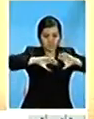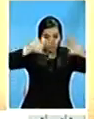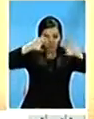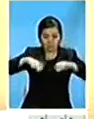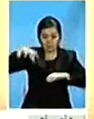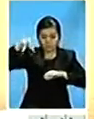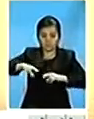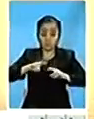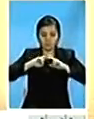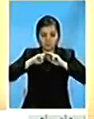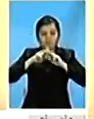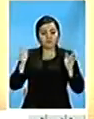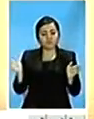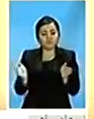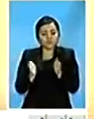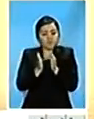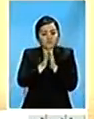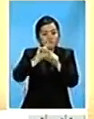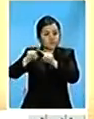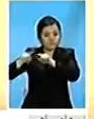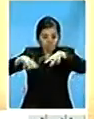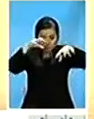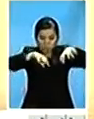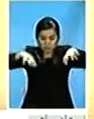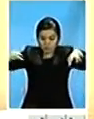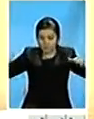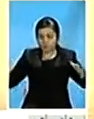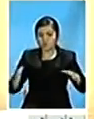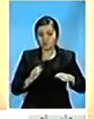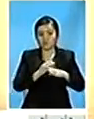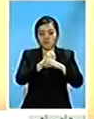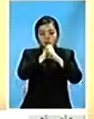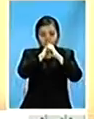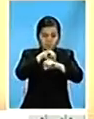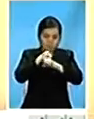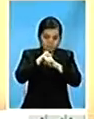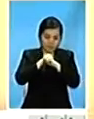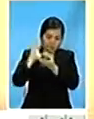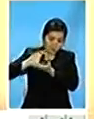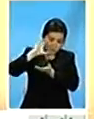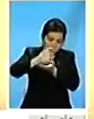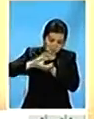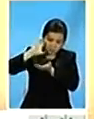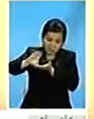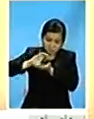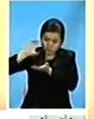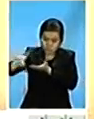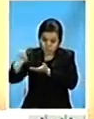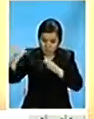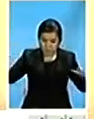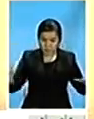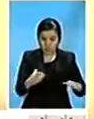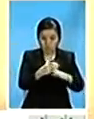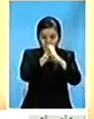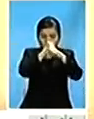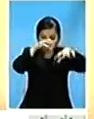านอื่นและกองทุนและเงินทุนหมุนเวียนที่ได้รับงบประมาณรวม452หน่วยง